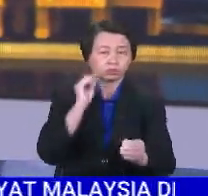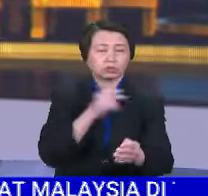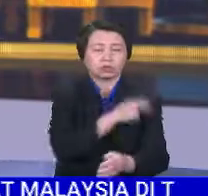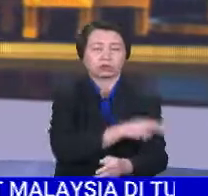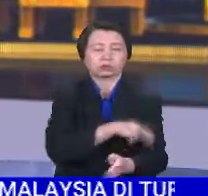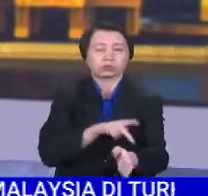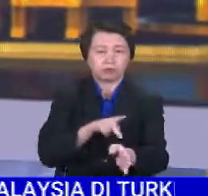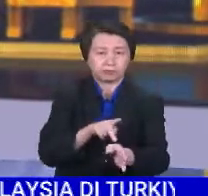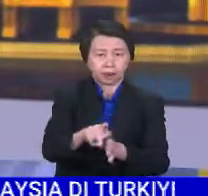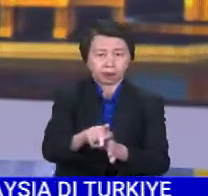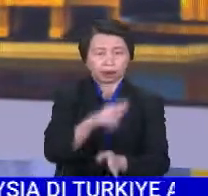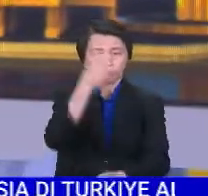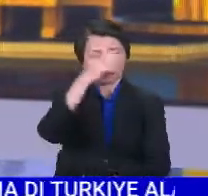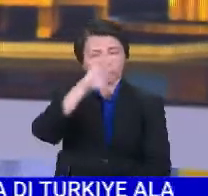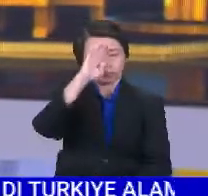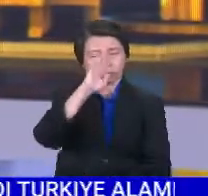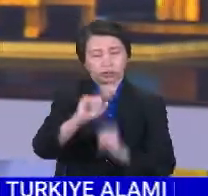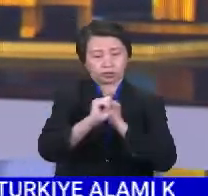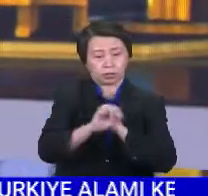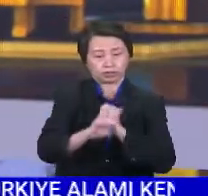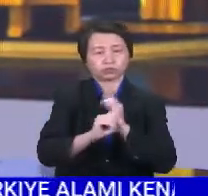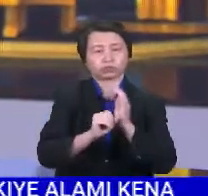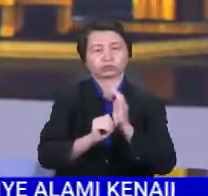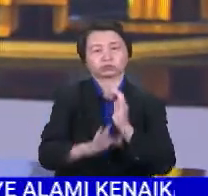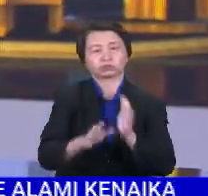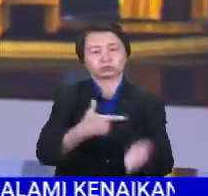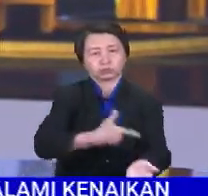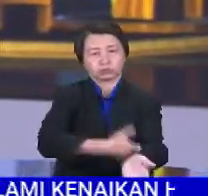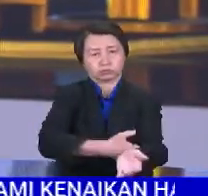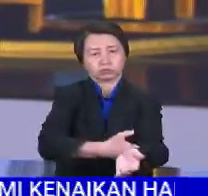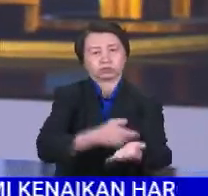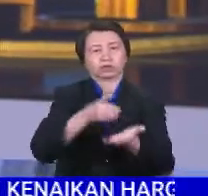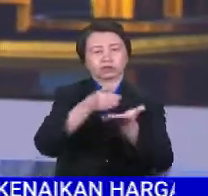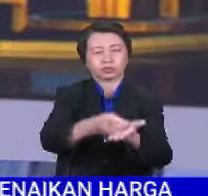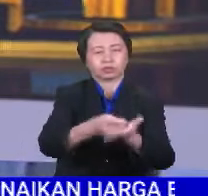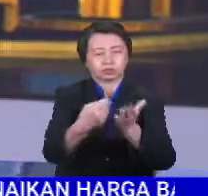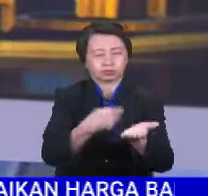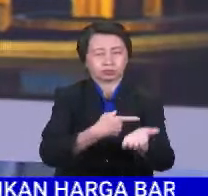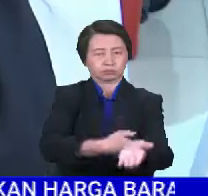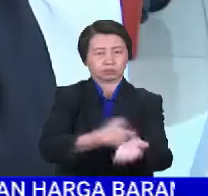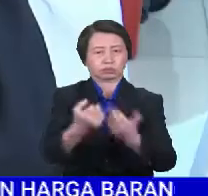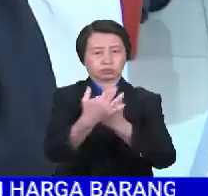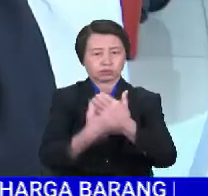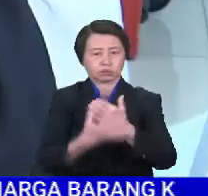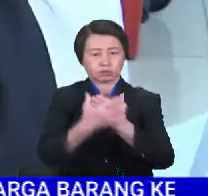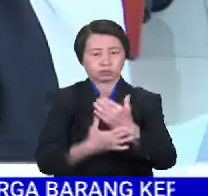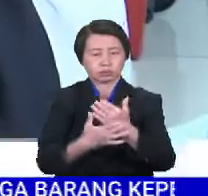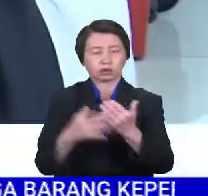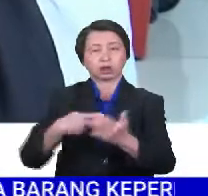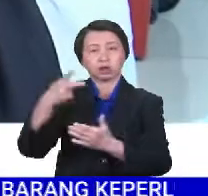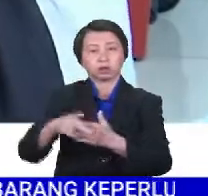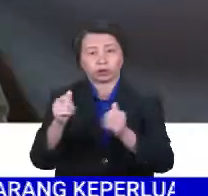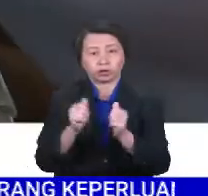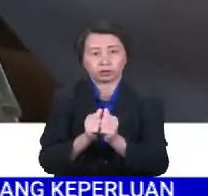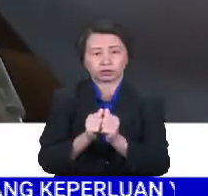KPJ Perlis menganjurkan kempen derma darah sebagai komitmen sokongan terhadap masyarakat. Program dengan kerjasama